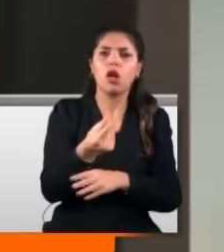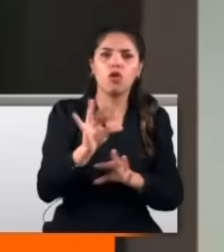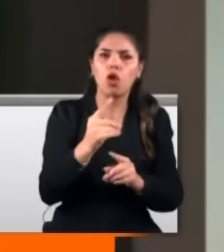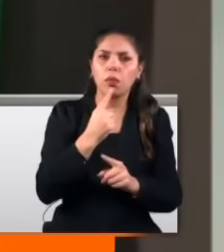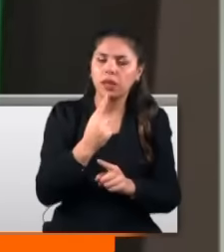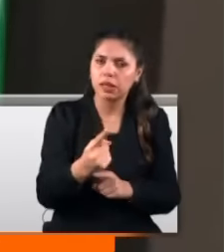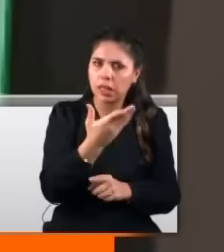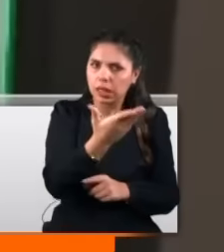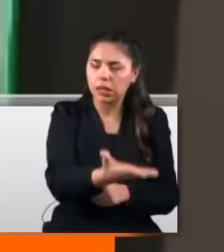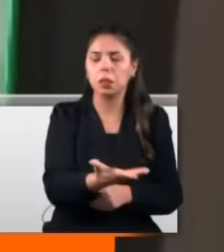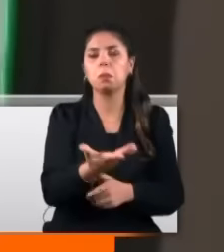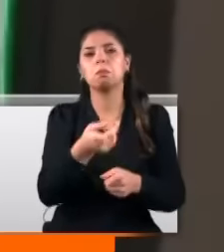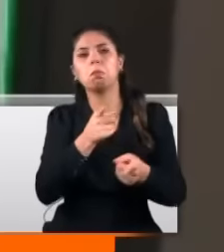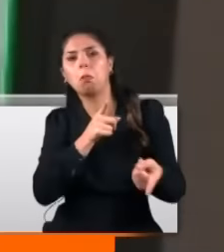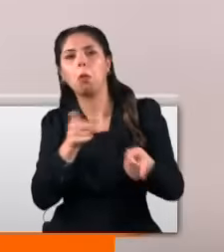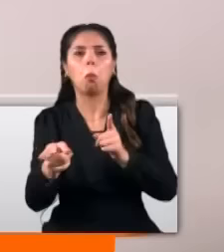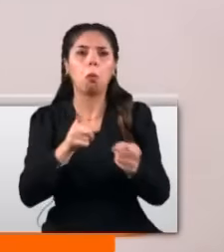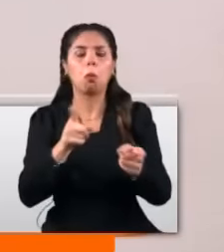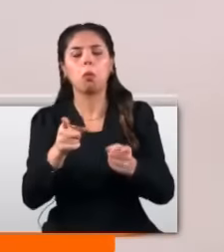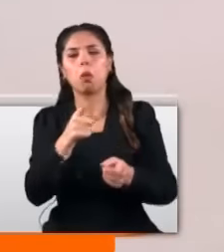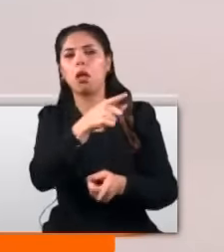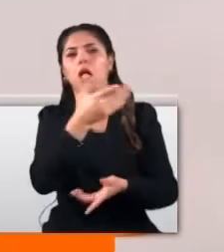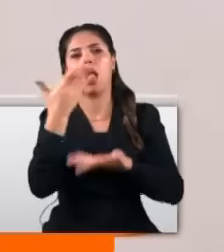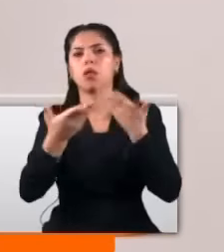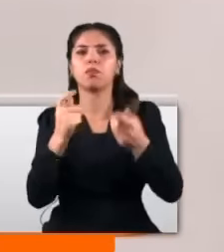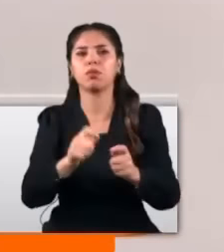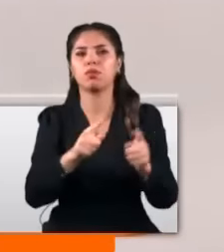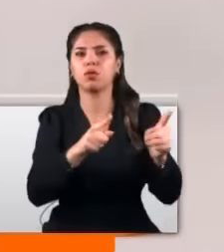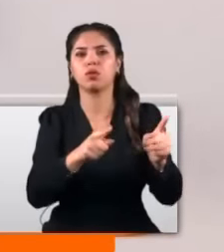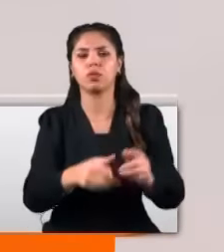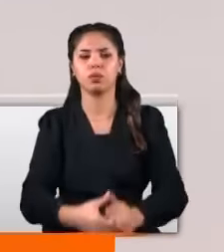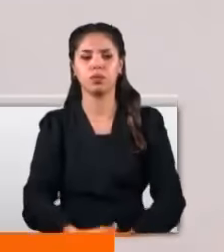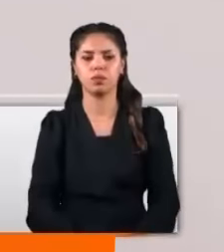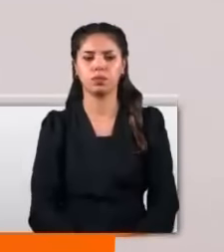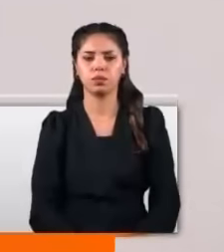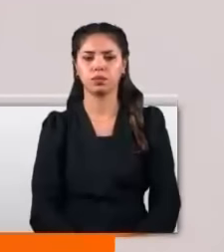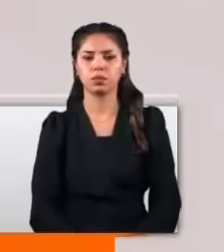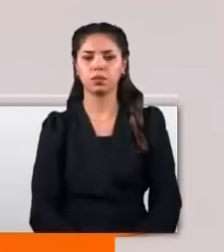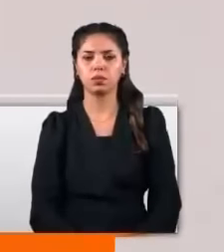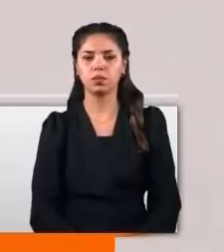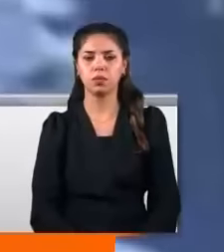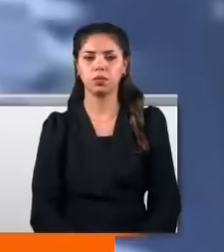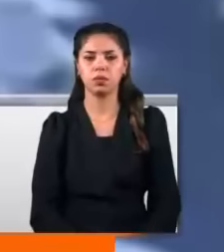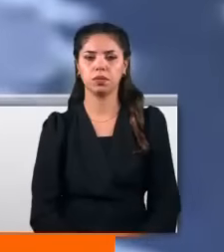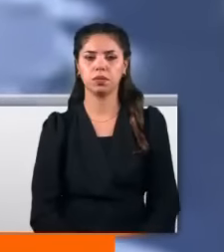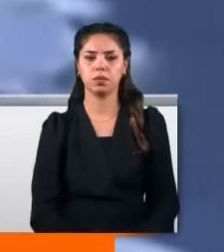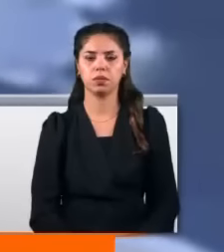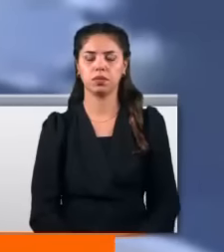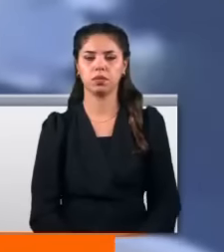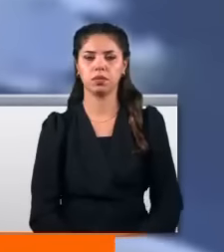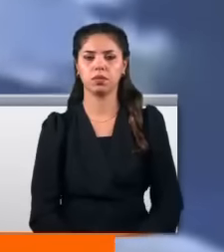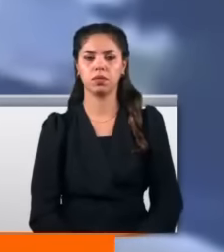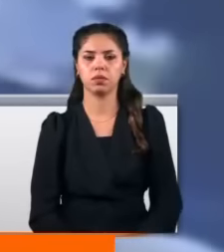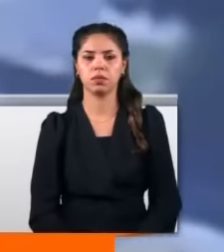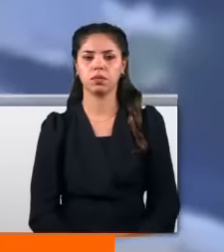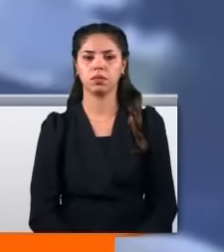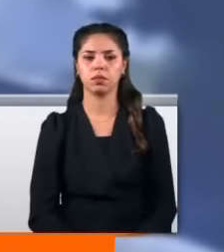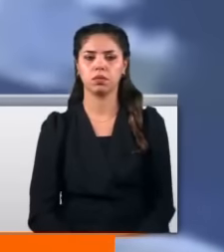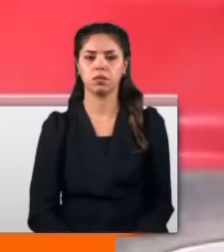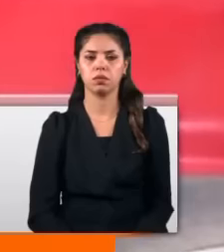3'te falan görmüşler, 3-3.30'da. Köyün içinde görmüşler, o anda da iki kişi de çingene